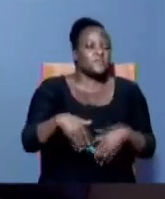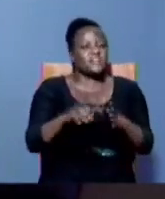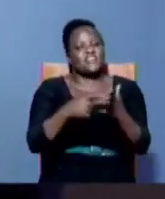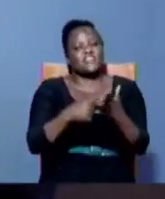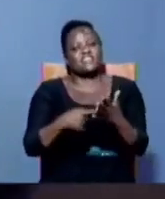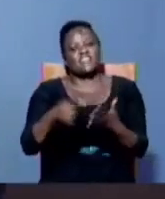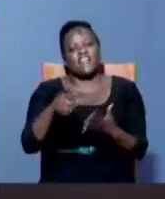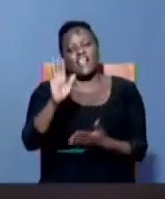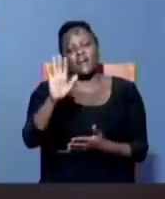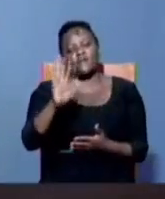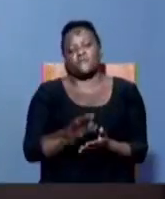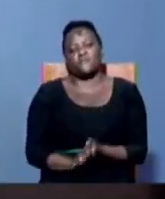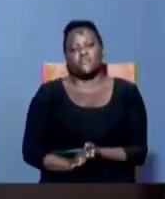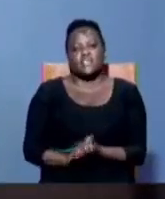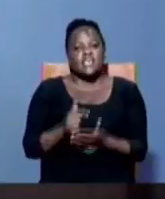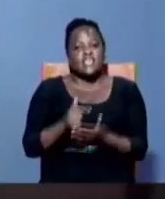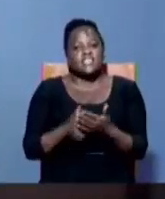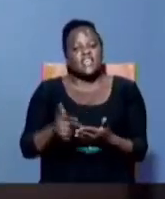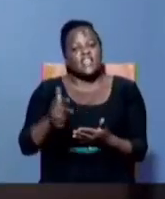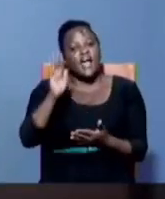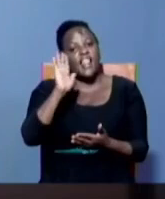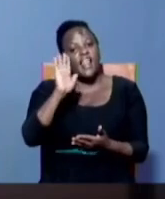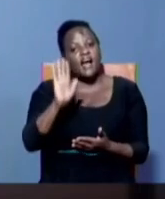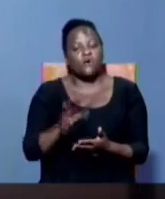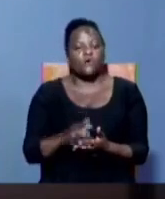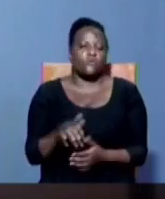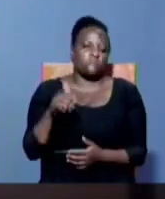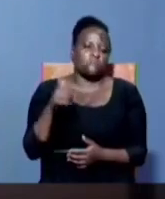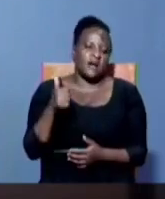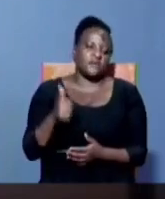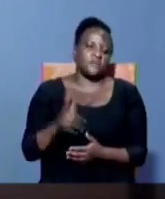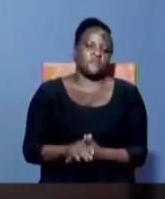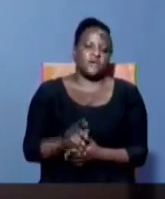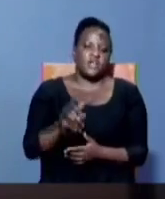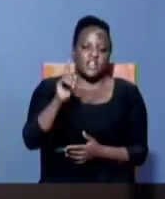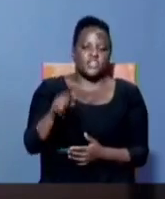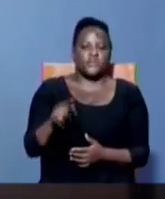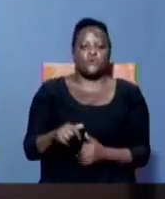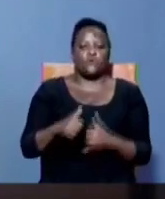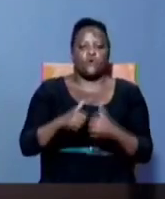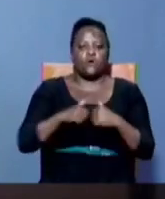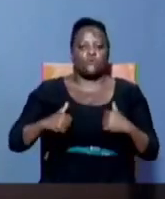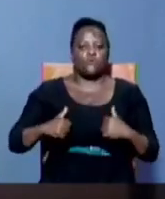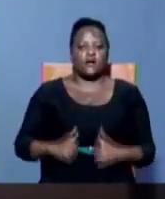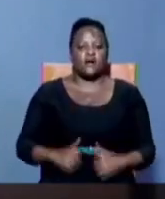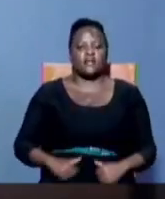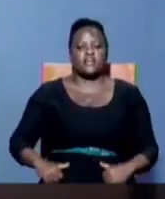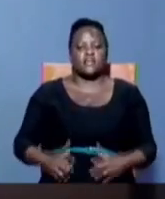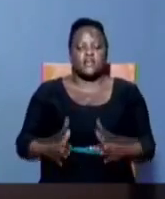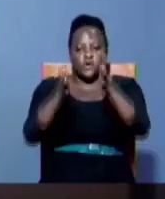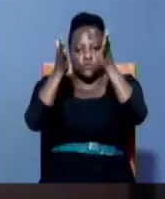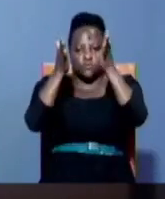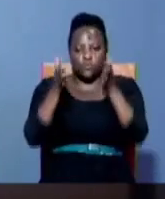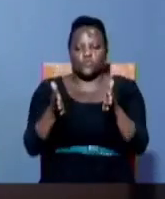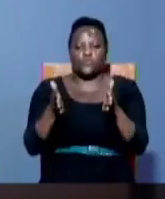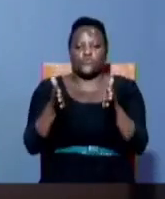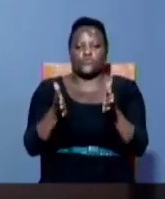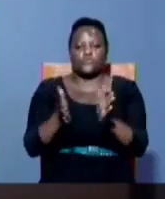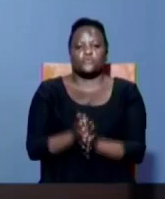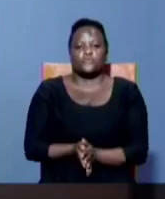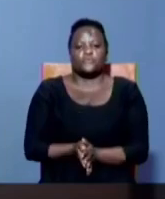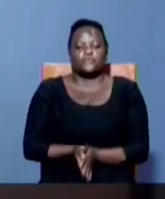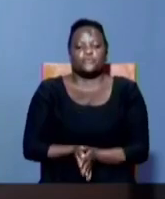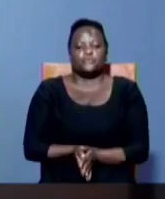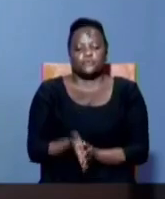lako. Jina lako bado atakuwa nalo kuhani mkuu. Hii